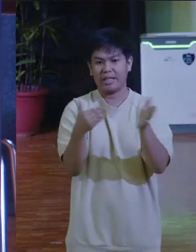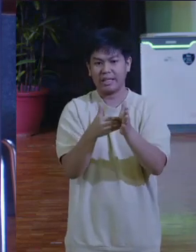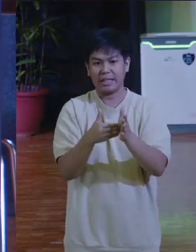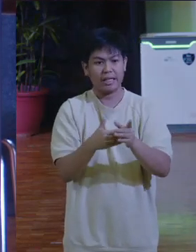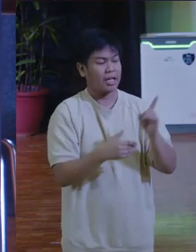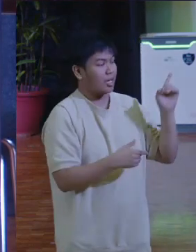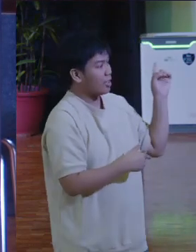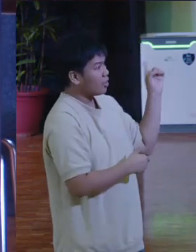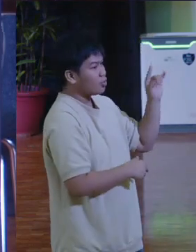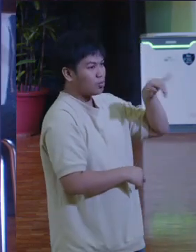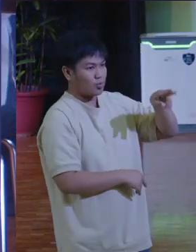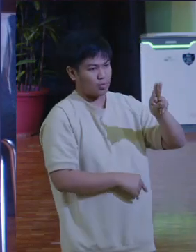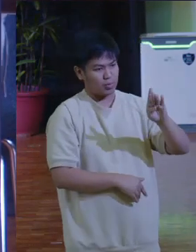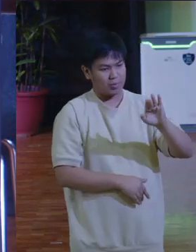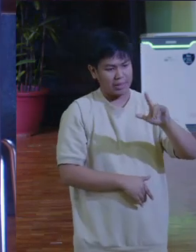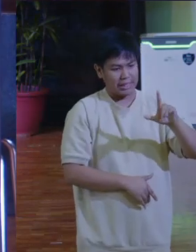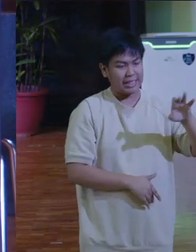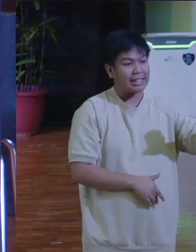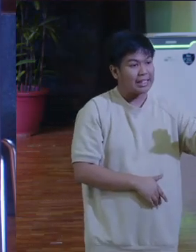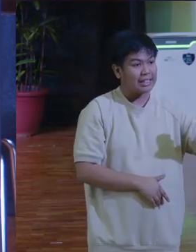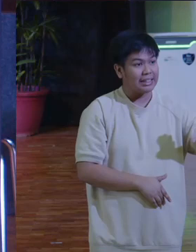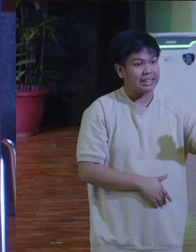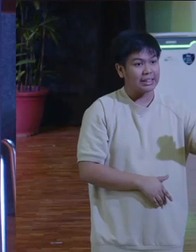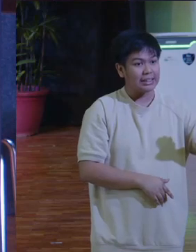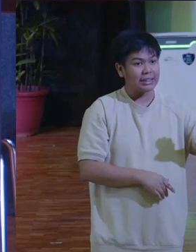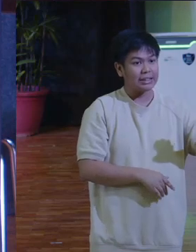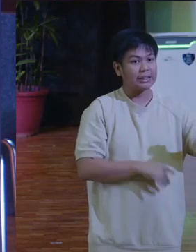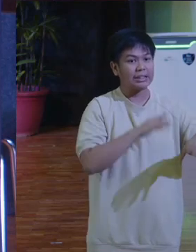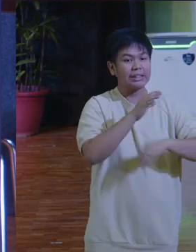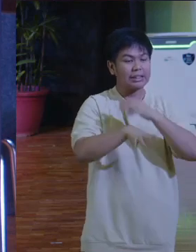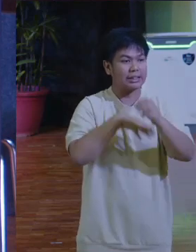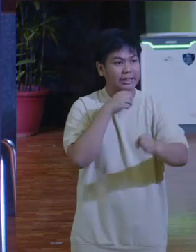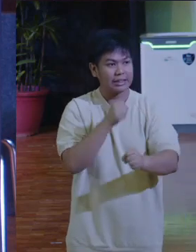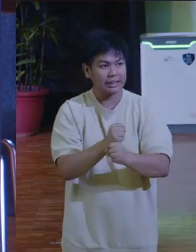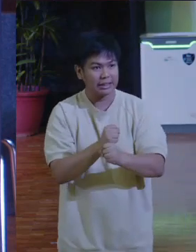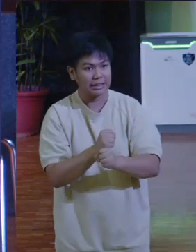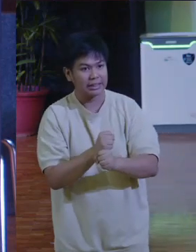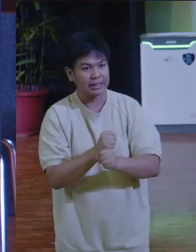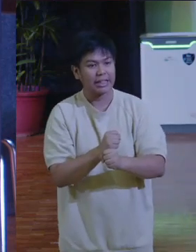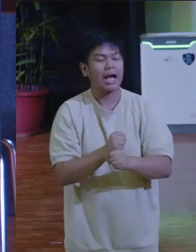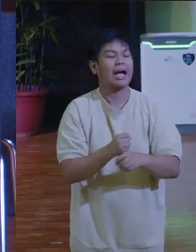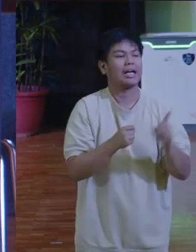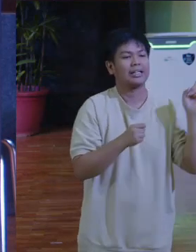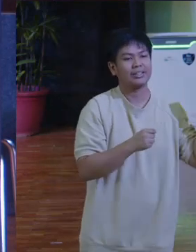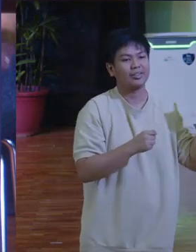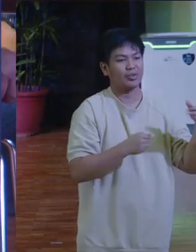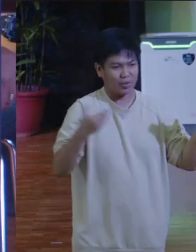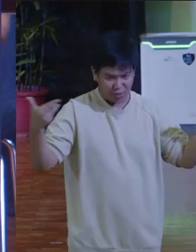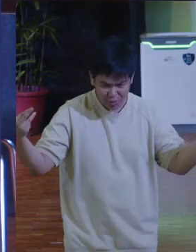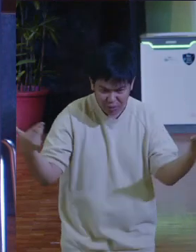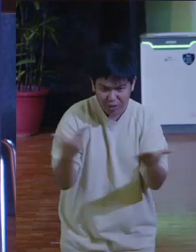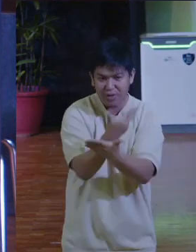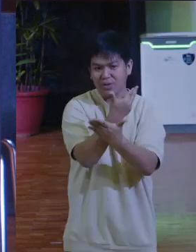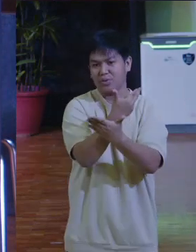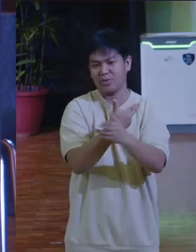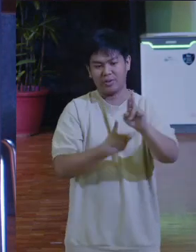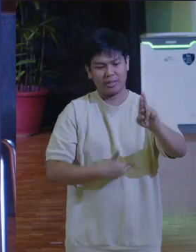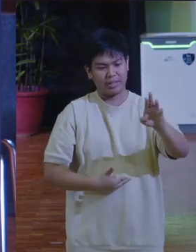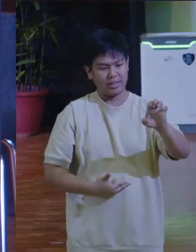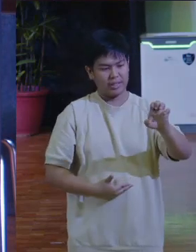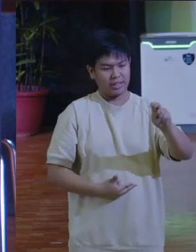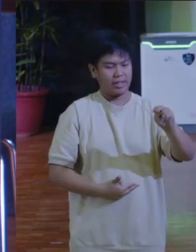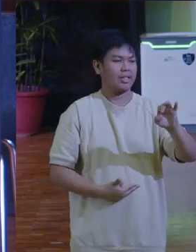makatuwid mga kapatid, ayon nga sa ating mga Tagalog, ulitan mga